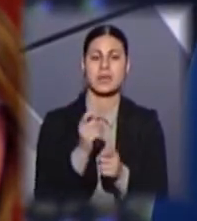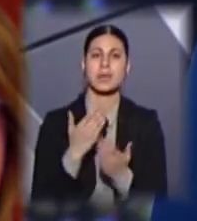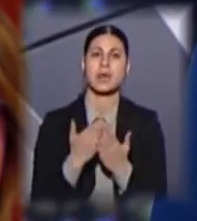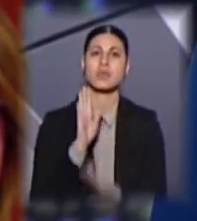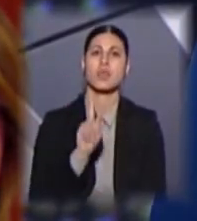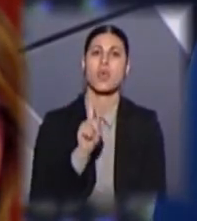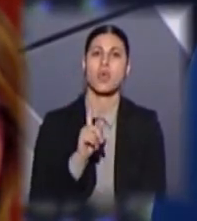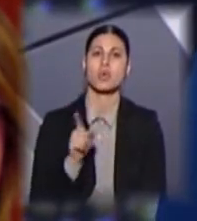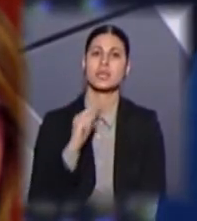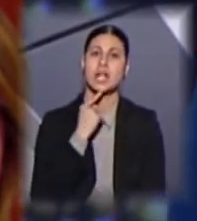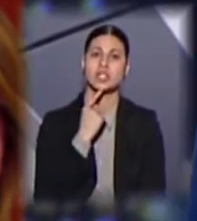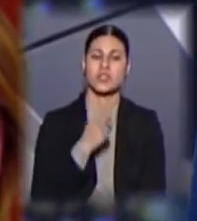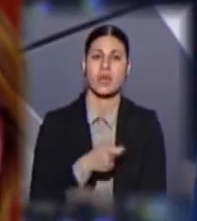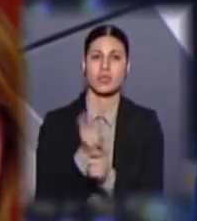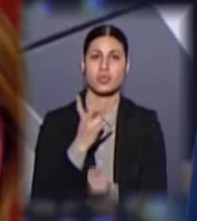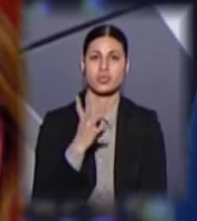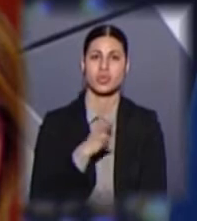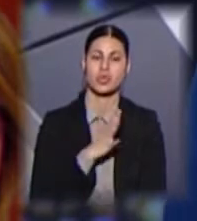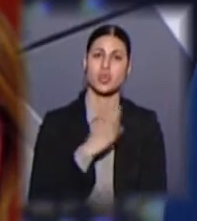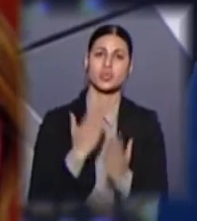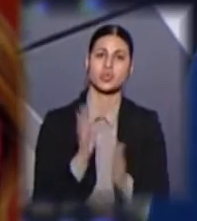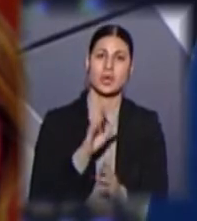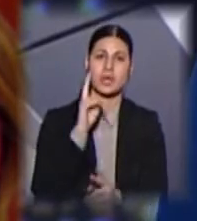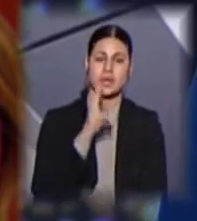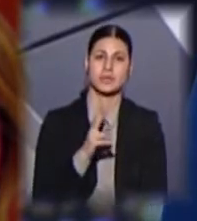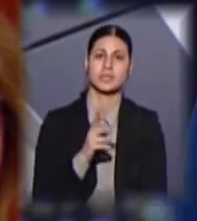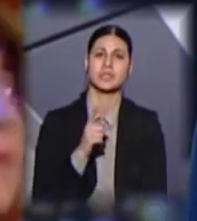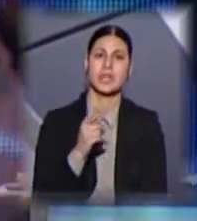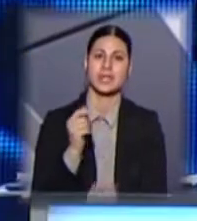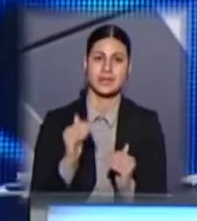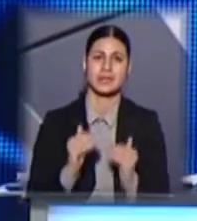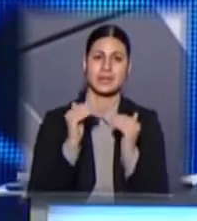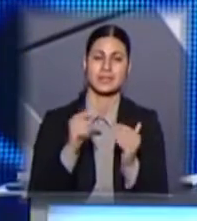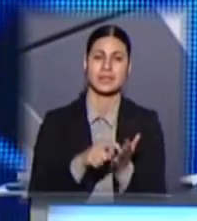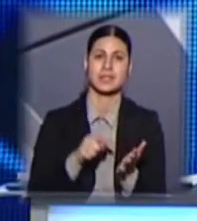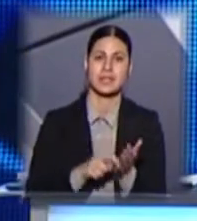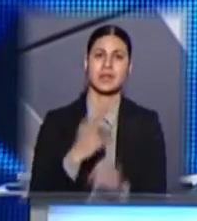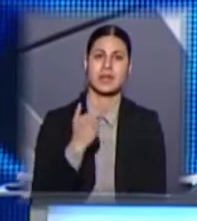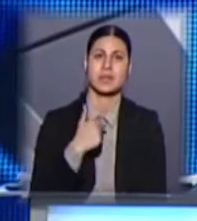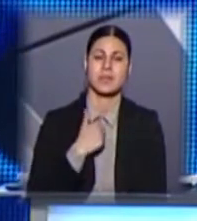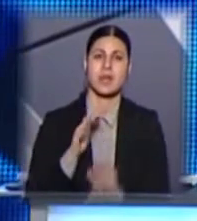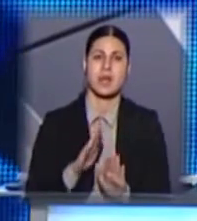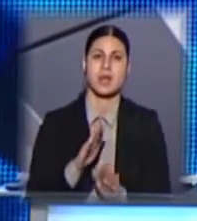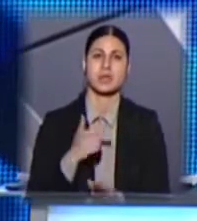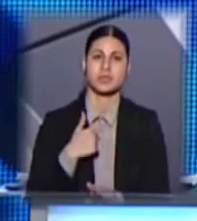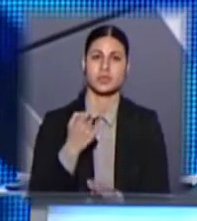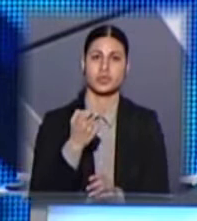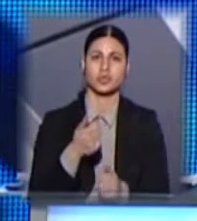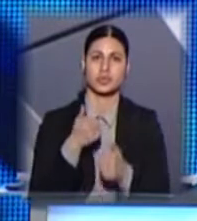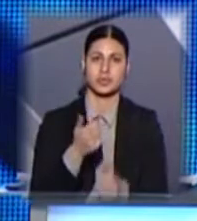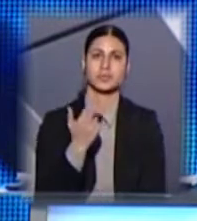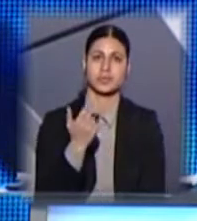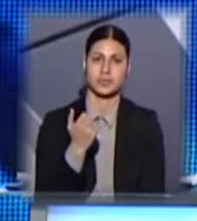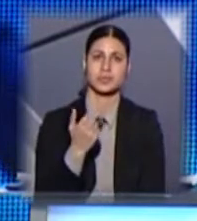მაგალითად გაჭირვებულებს, ხო, სოციალურად დაუცველ ფენას, მაგრამ გადავდოთ ეს საკითხი. მე ფათაშორის ამ პოზიცია შეიძლება ვემხრობოდე, როგორც ერთი